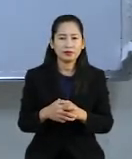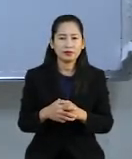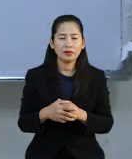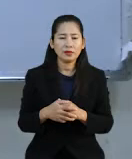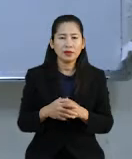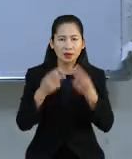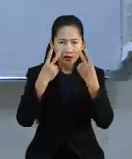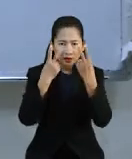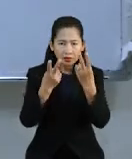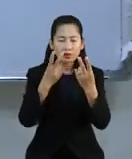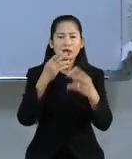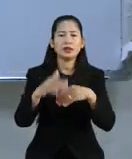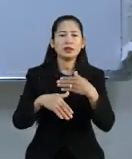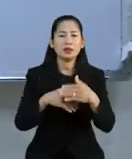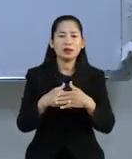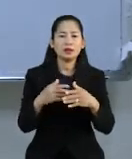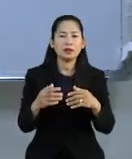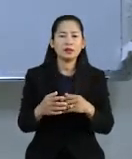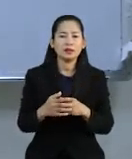Chà, tạm đàn mơ tọa khăn ý nè con á.